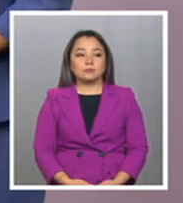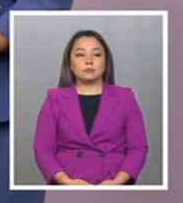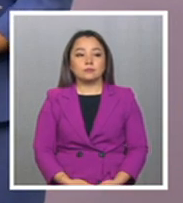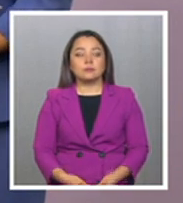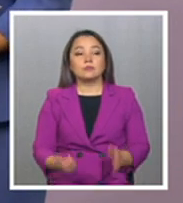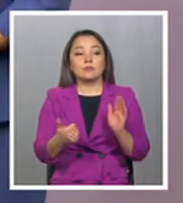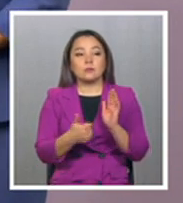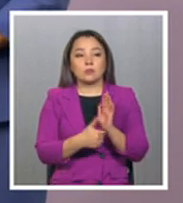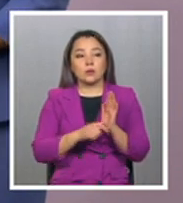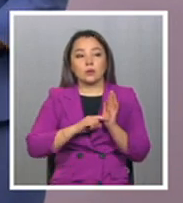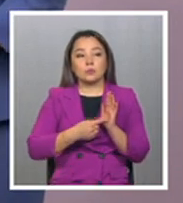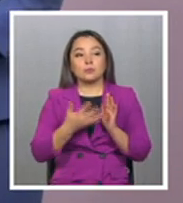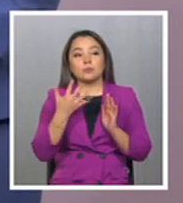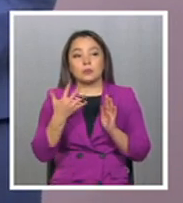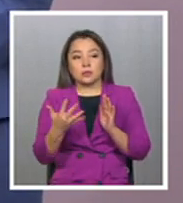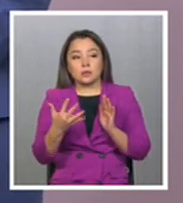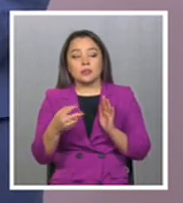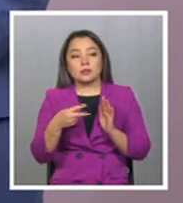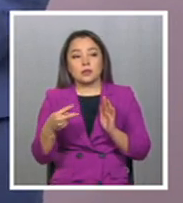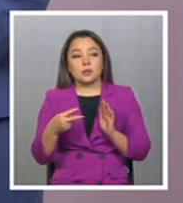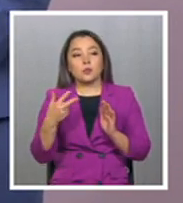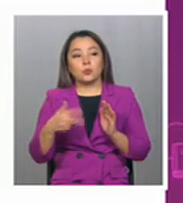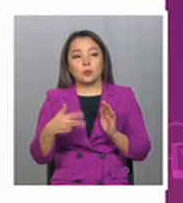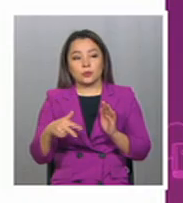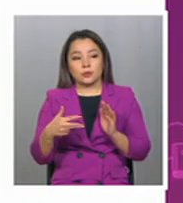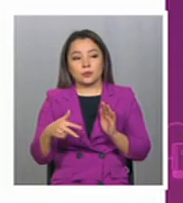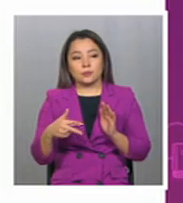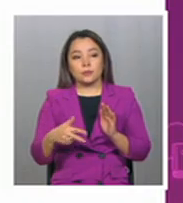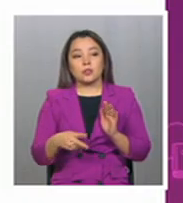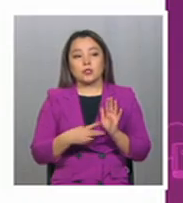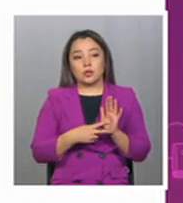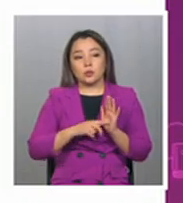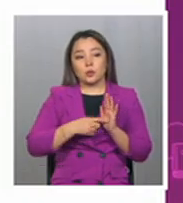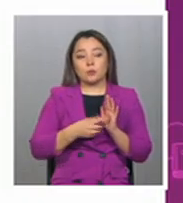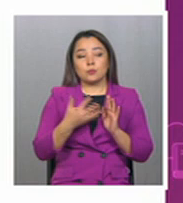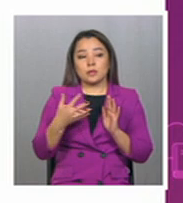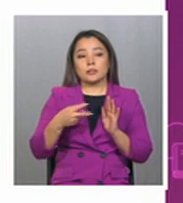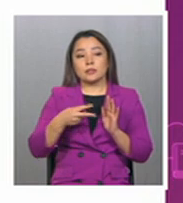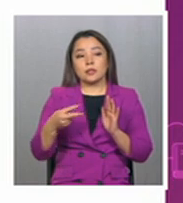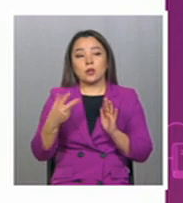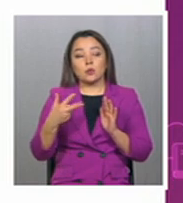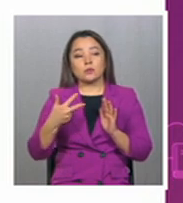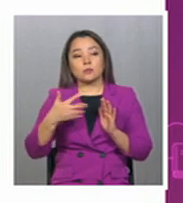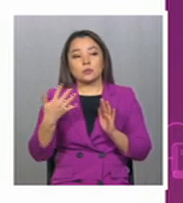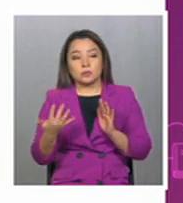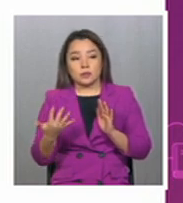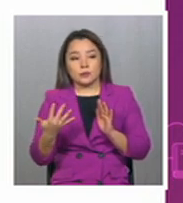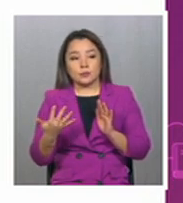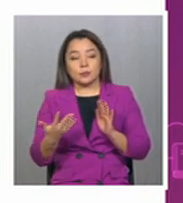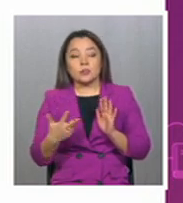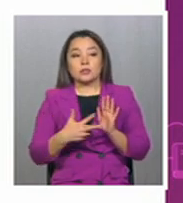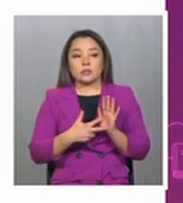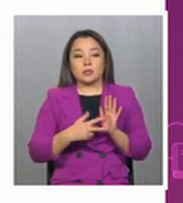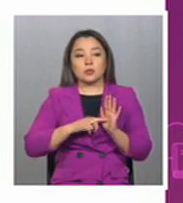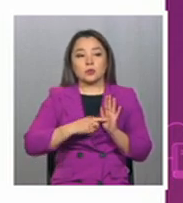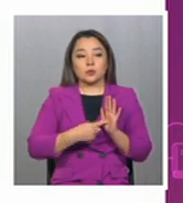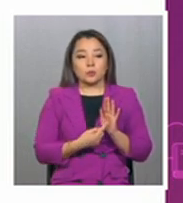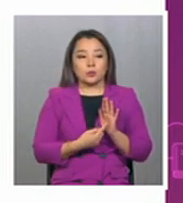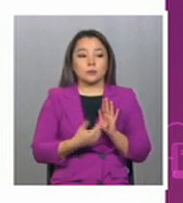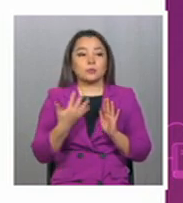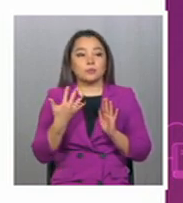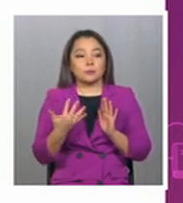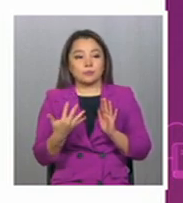6 мен 5 сандарының көбейтіндісінің мәні 30-ға тең. 7 мен 5 сандарының көбейтіндісі 35-ке тең. 8 мен